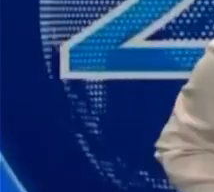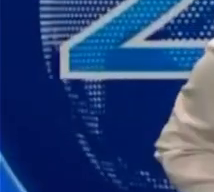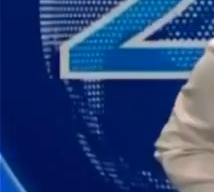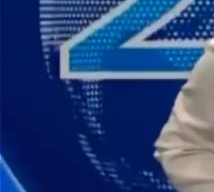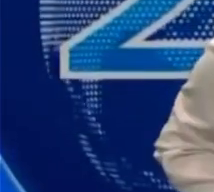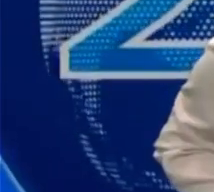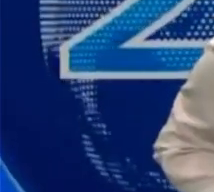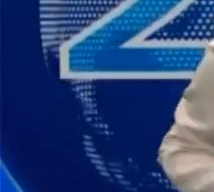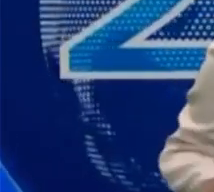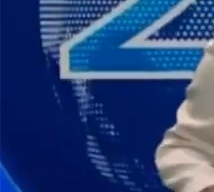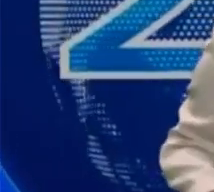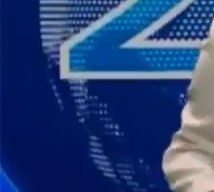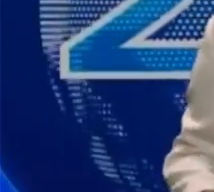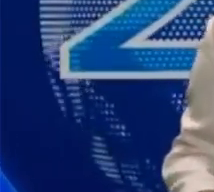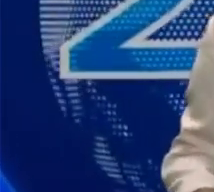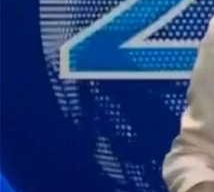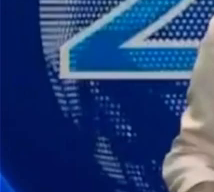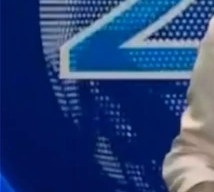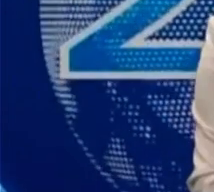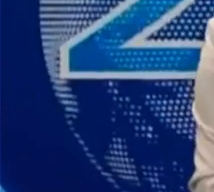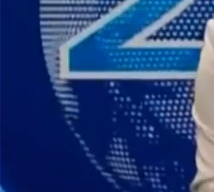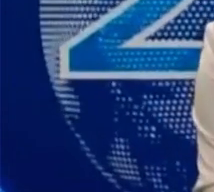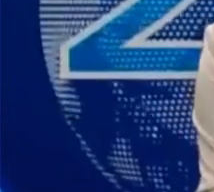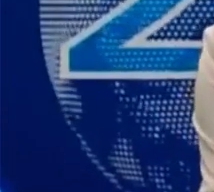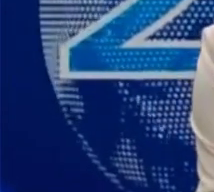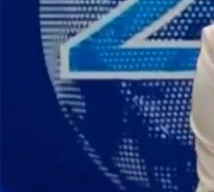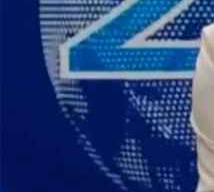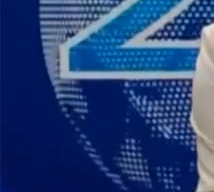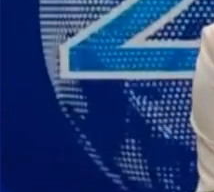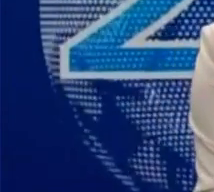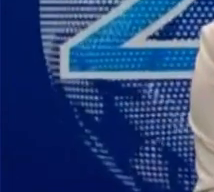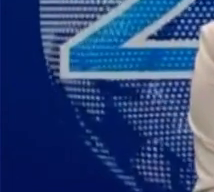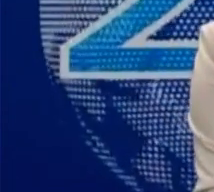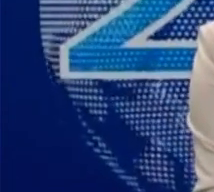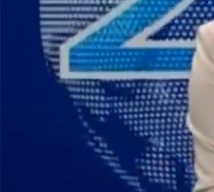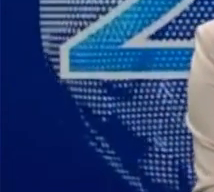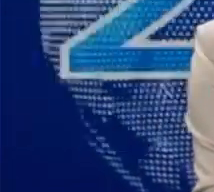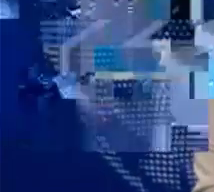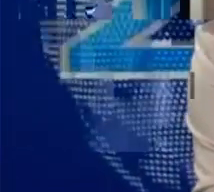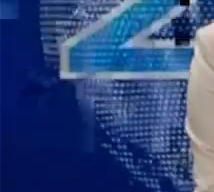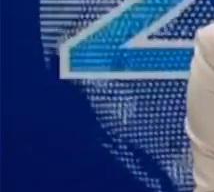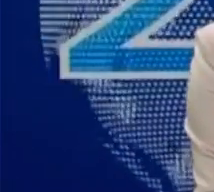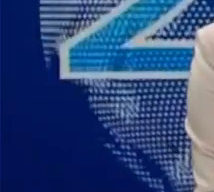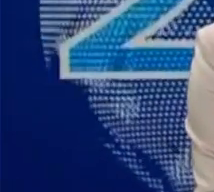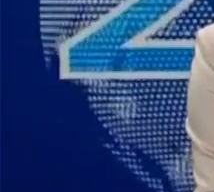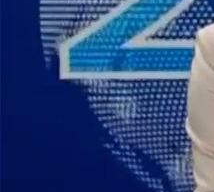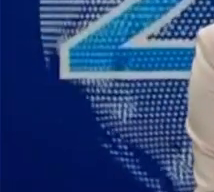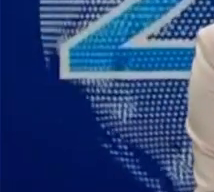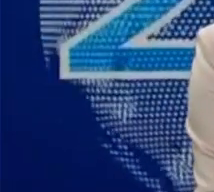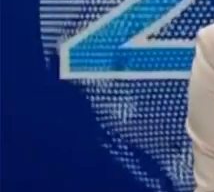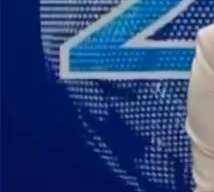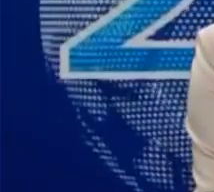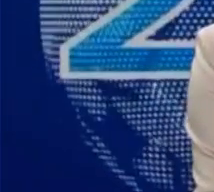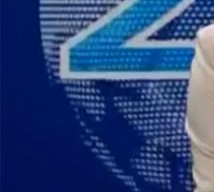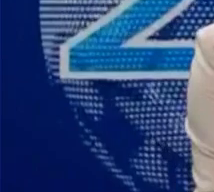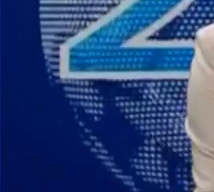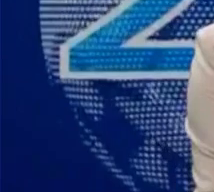Lualaba. Il va présenter les différentes réactions par rapport à l'arrivée, plutôt du président de la République dans la ville de